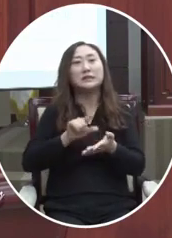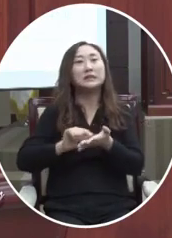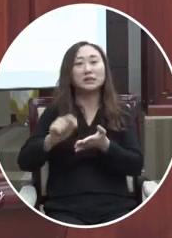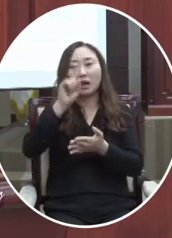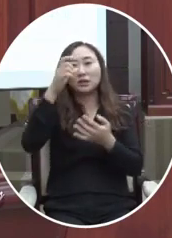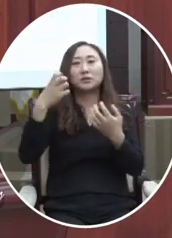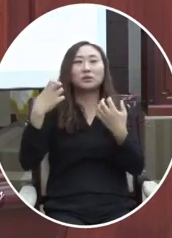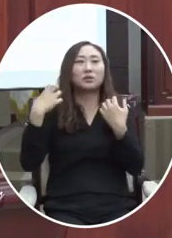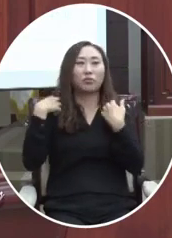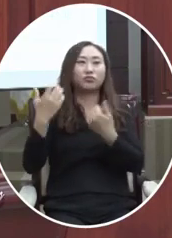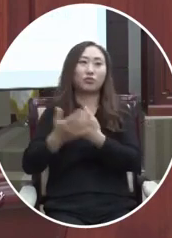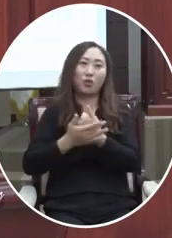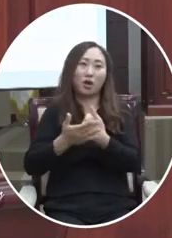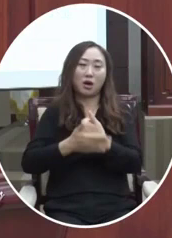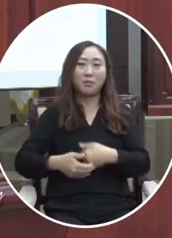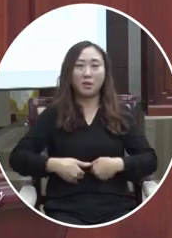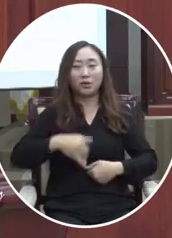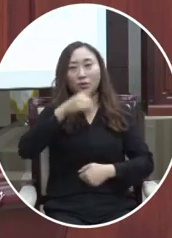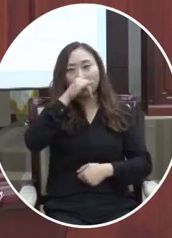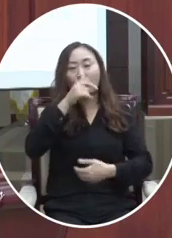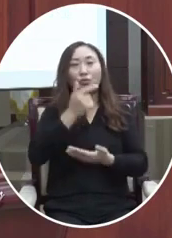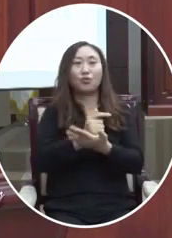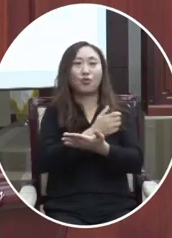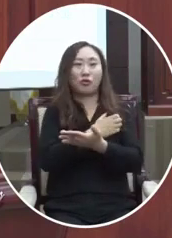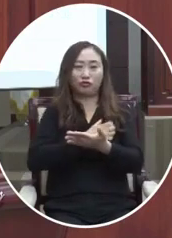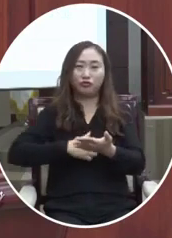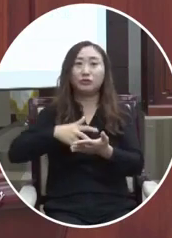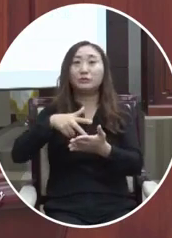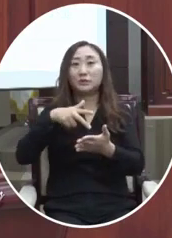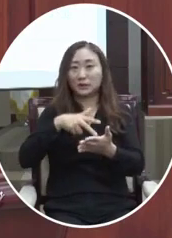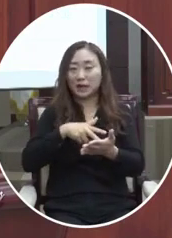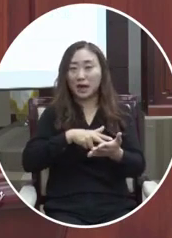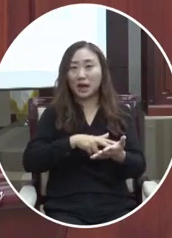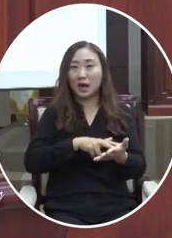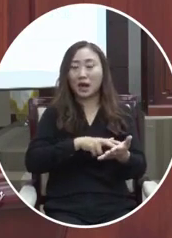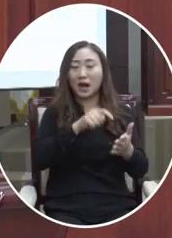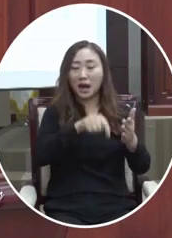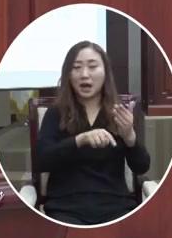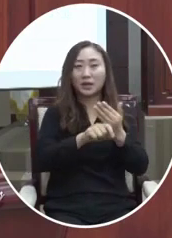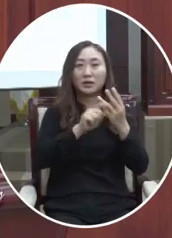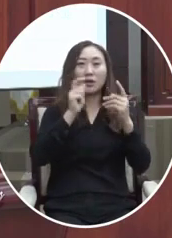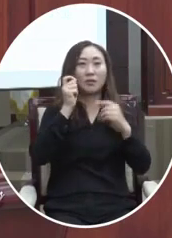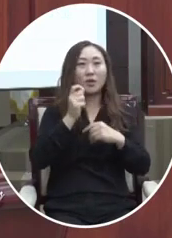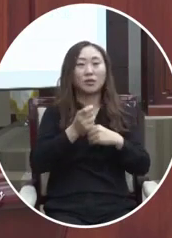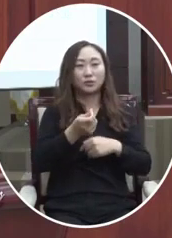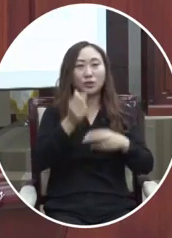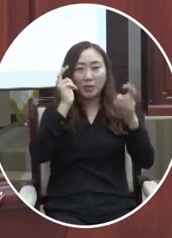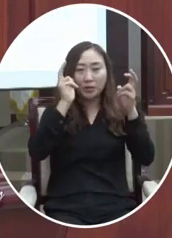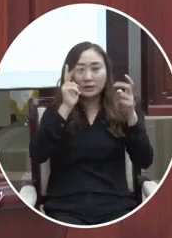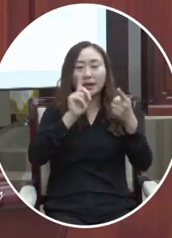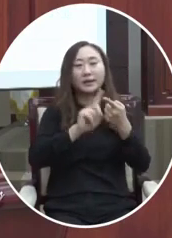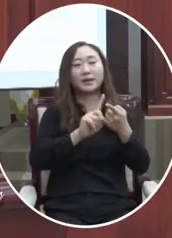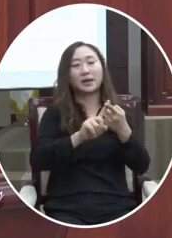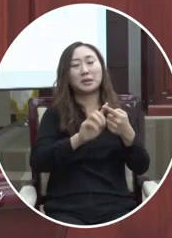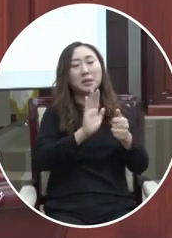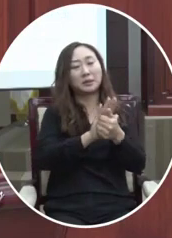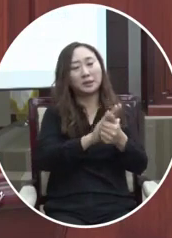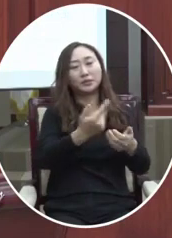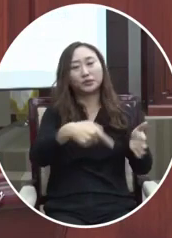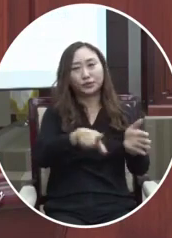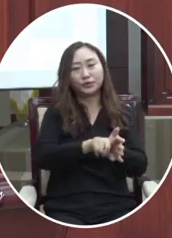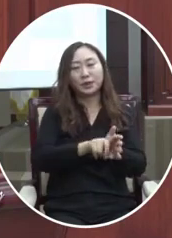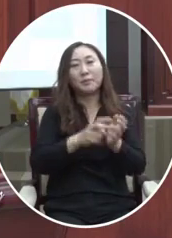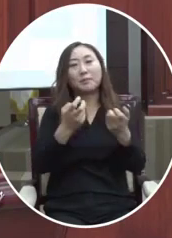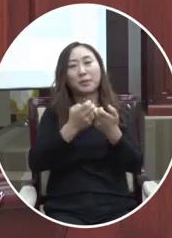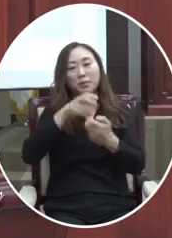역할과 중요성이 더해지고 있는 상황에서 노원구 차원에서도 관내 소상공인들의 부담을 안화시킬 대안을 준비하는 것이